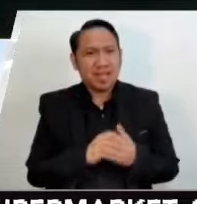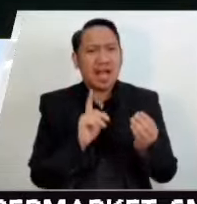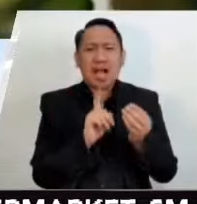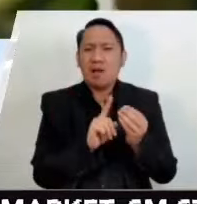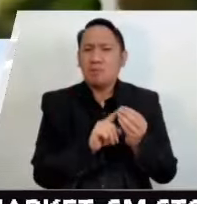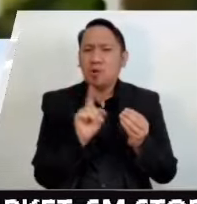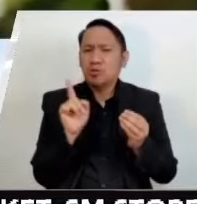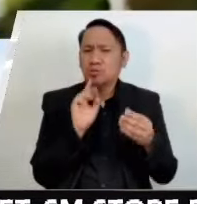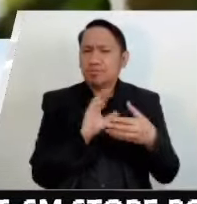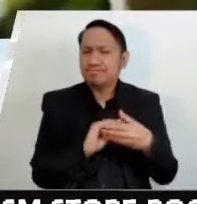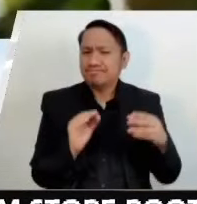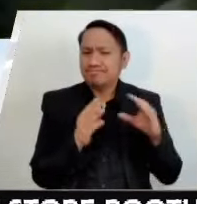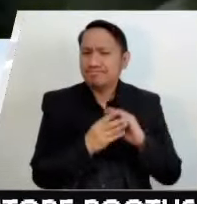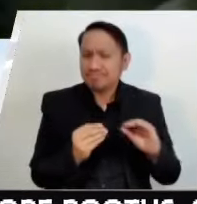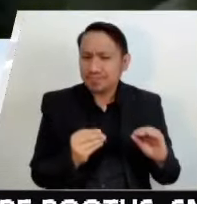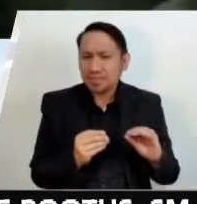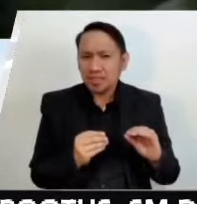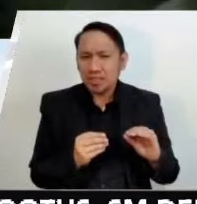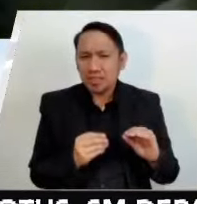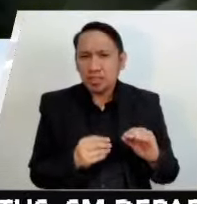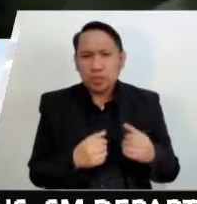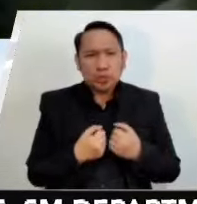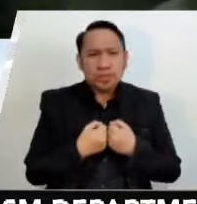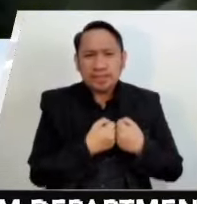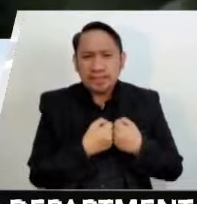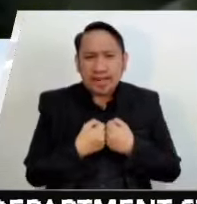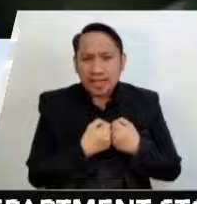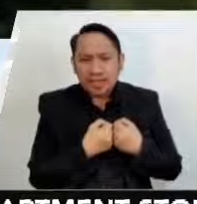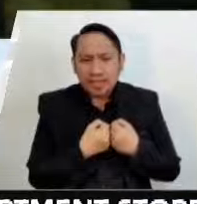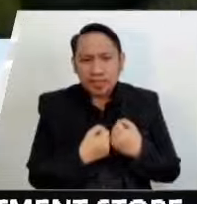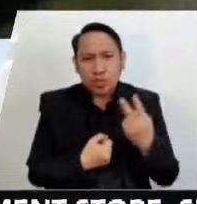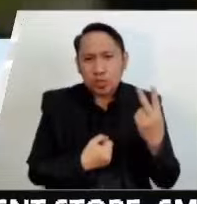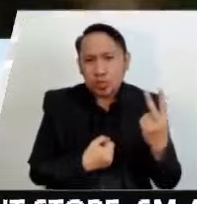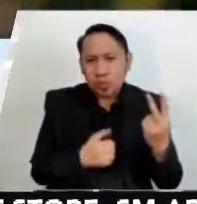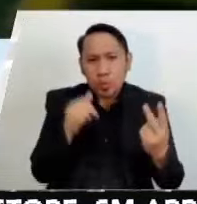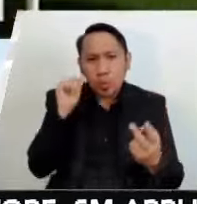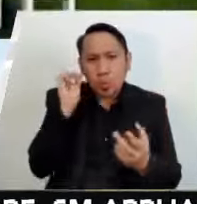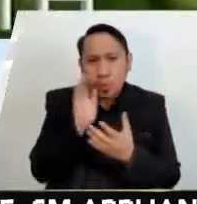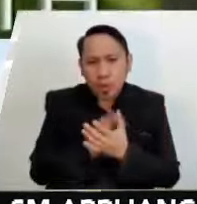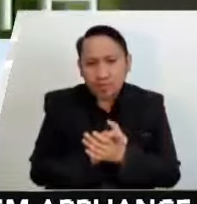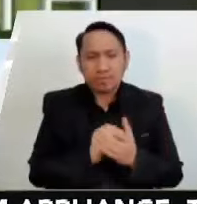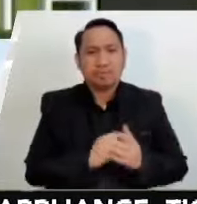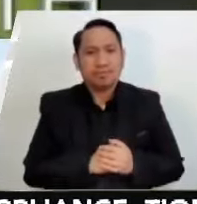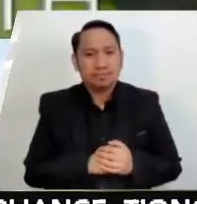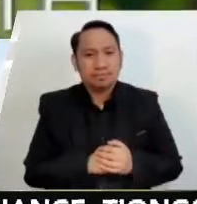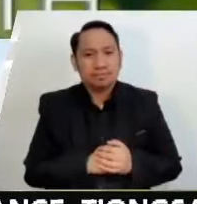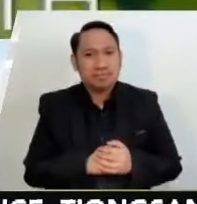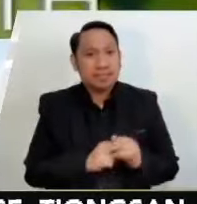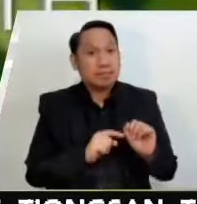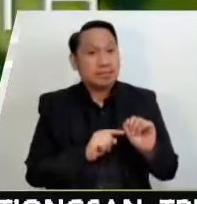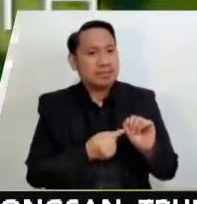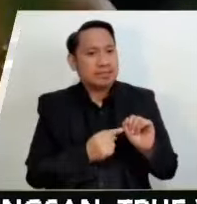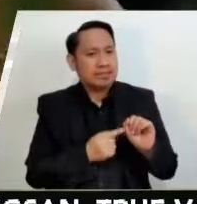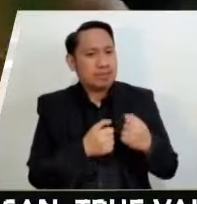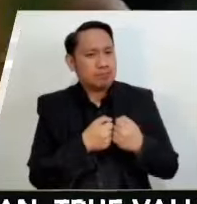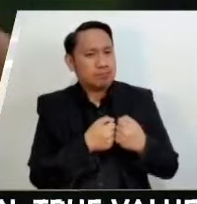sa agawan ng dalawang misis. Abagan na ang pagsisimula ng labanan ng karapatan mamayang gabi,